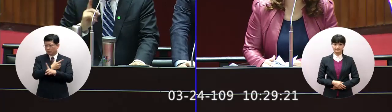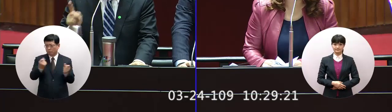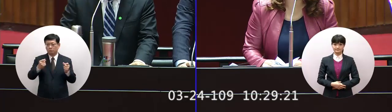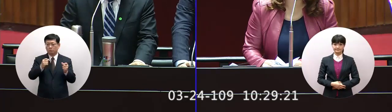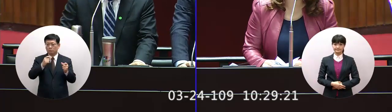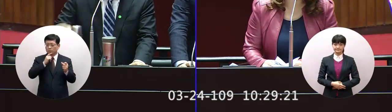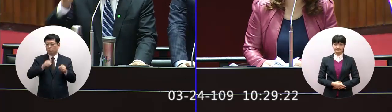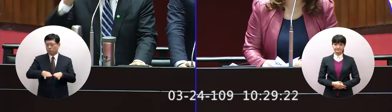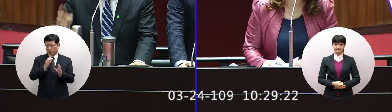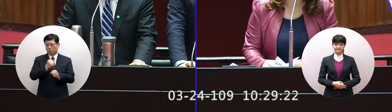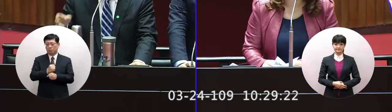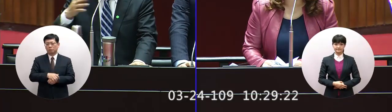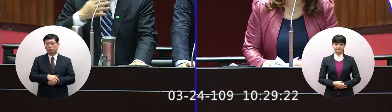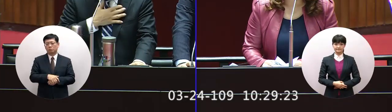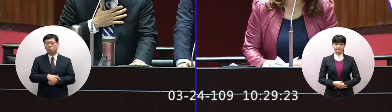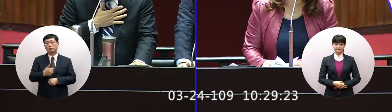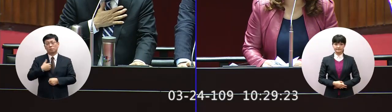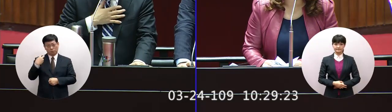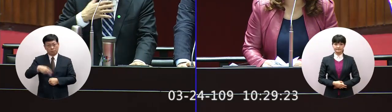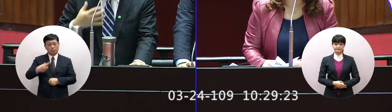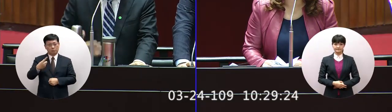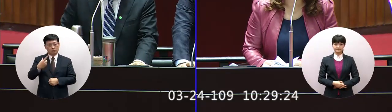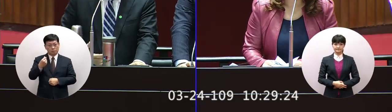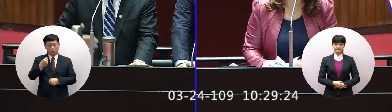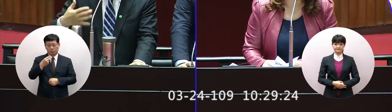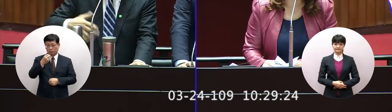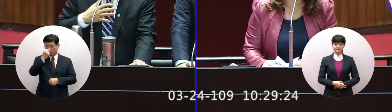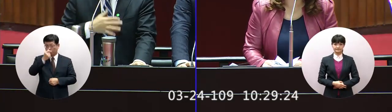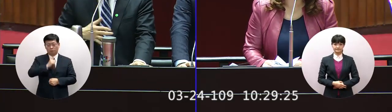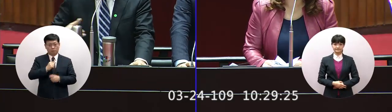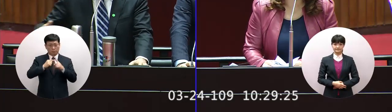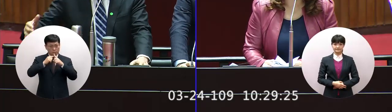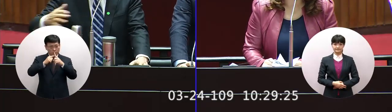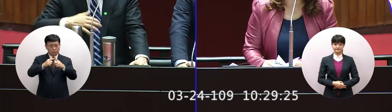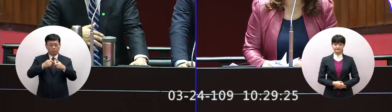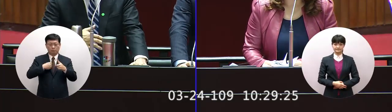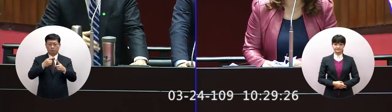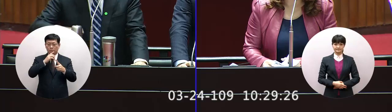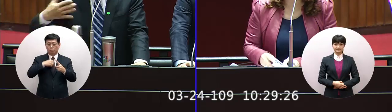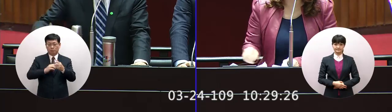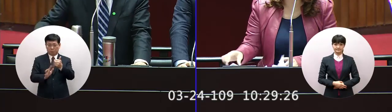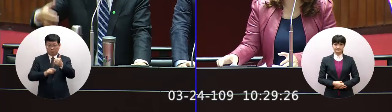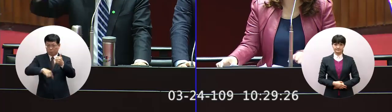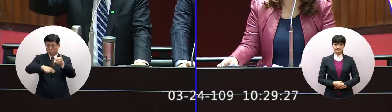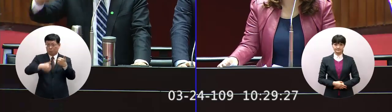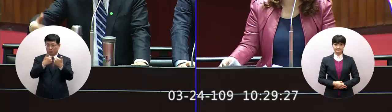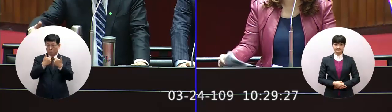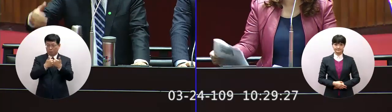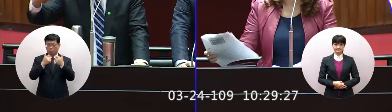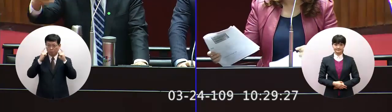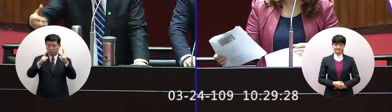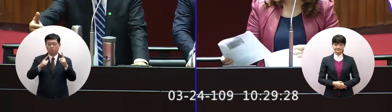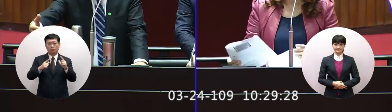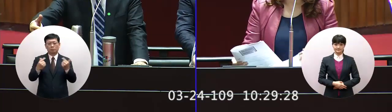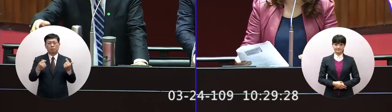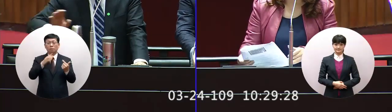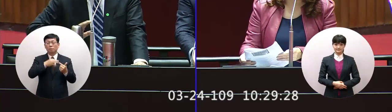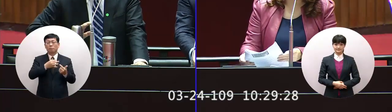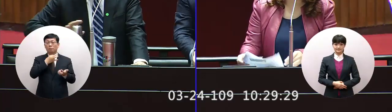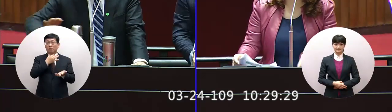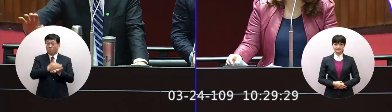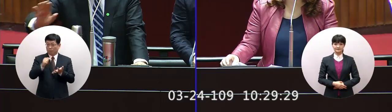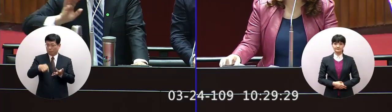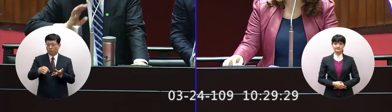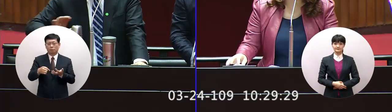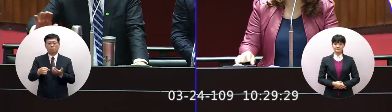一体的在做。那我也特别主持相关部位，除了就纾困